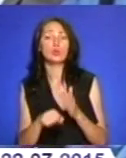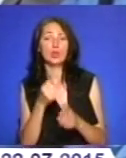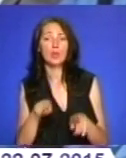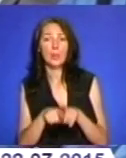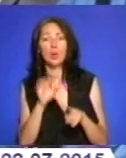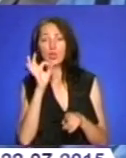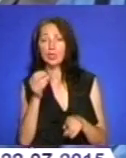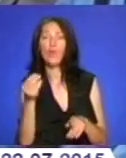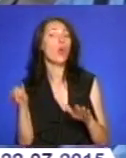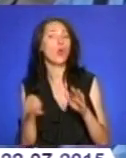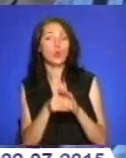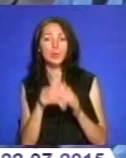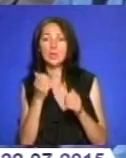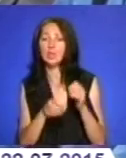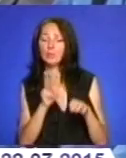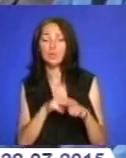серед міліціонерів уже не буде.